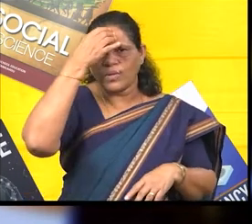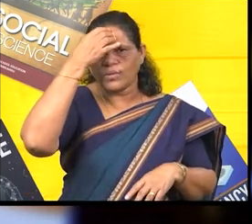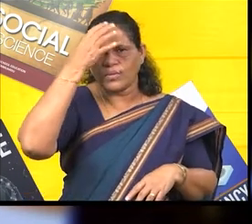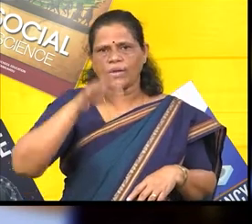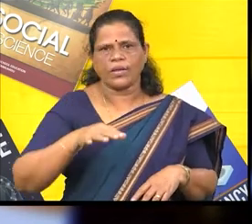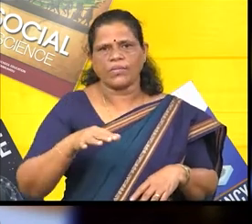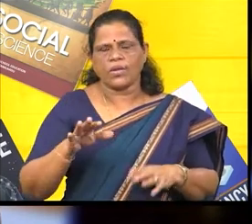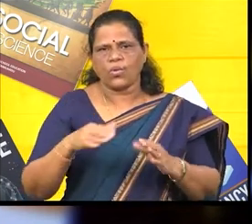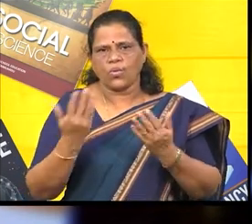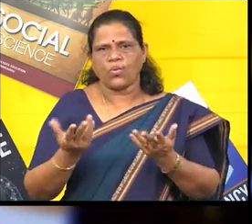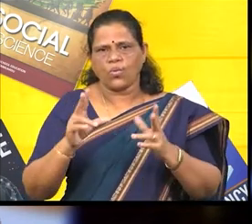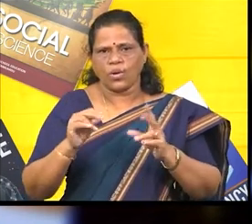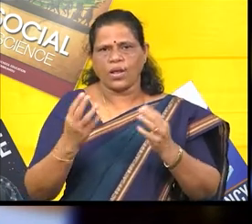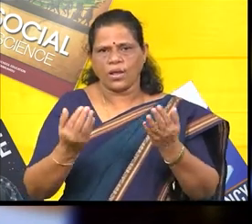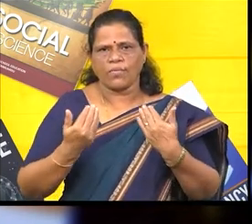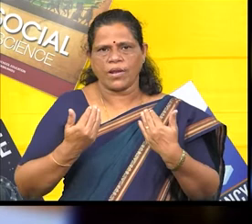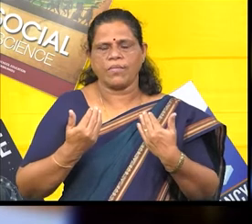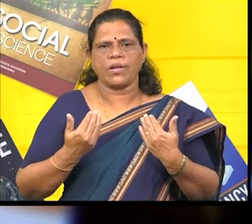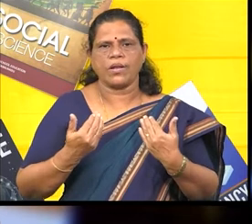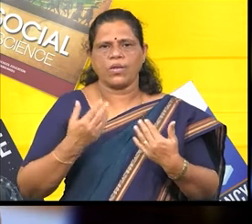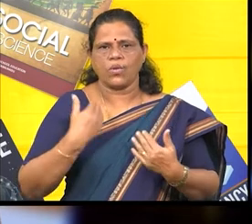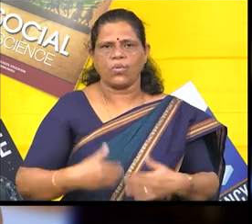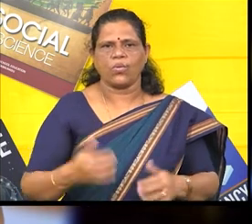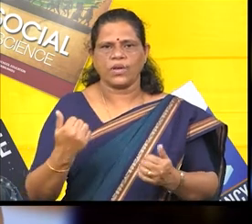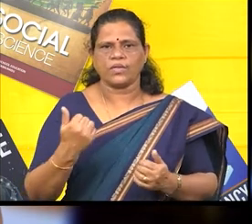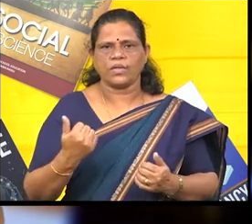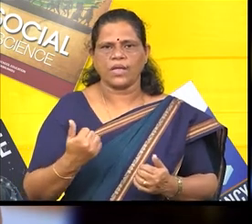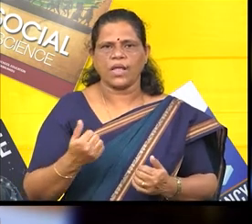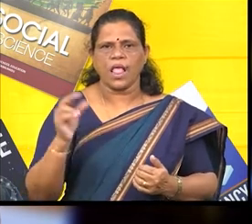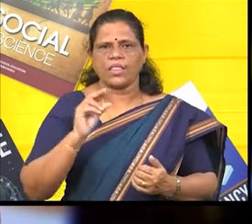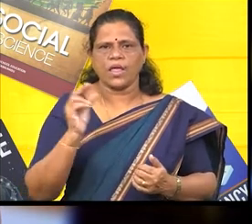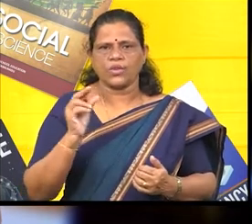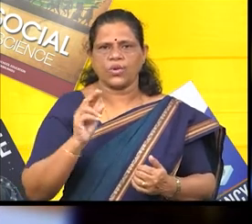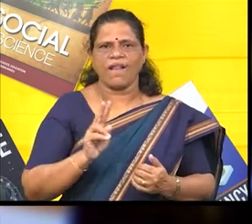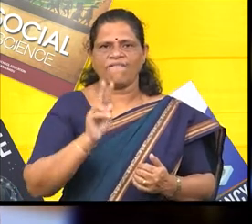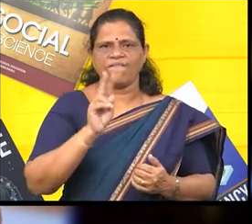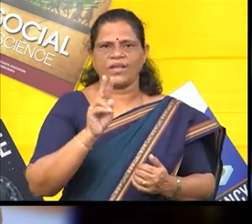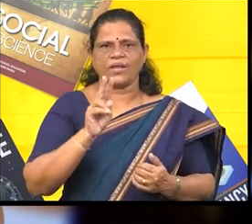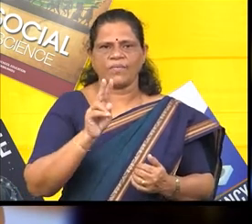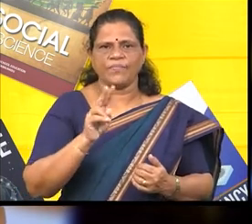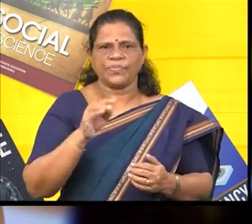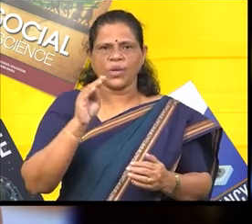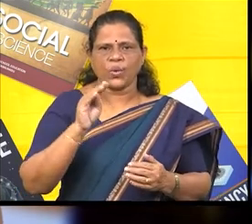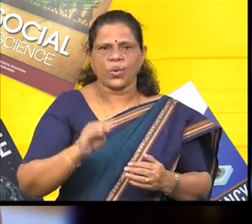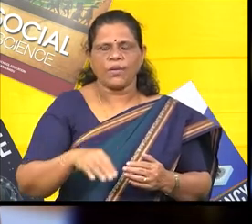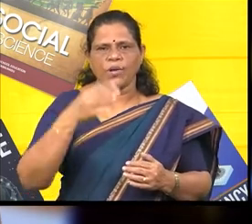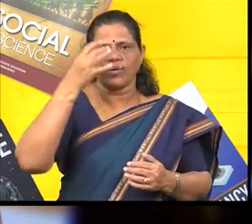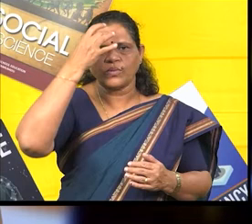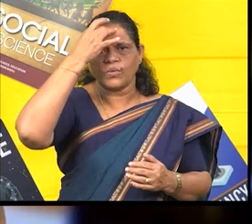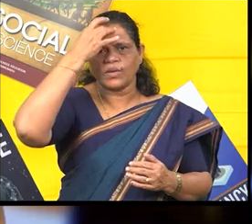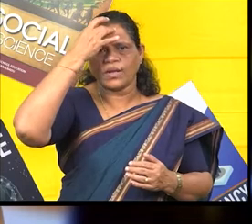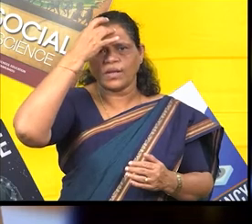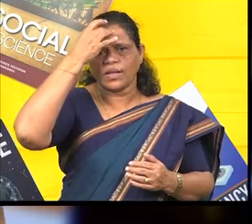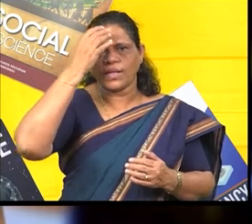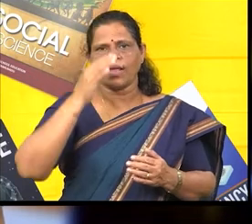நோயை உண்டாக்காமல் இருக்கக்கூடிய ஊட்டச்சத்துக்கள், தாதுக்கள், வைட்டமின்கள், இதெல்லாம் வந்து குறைபாட்டு நோய்களை